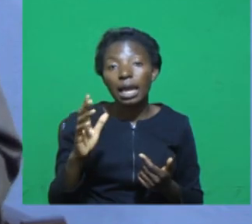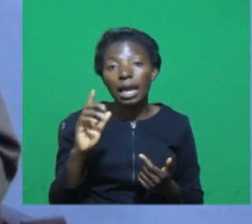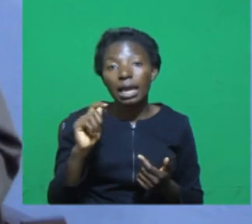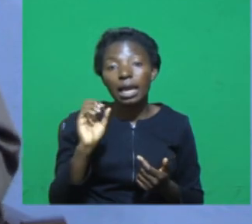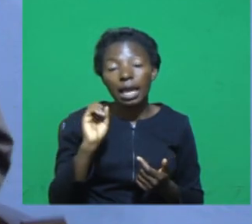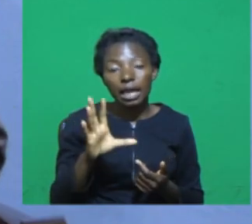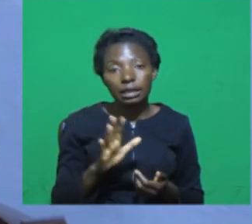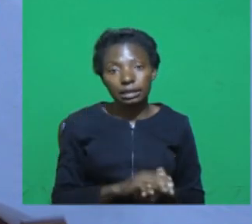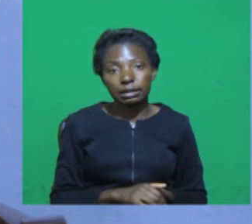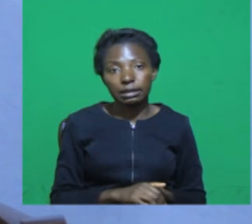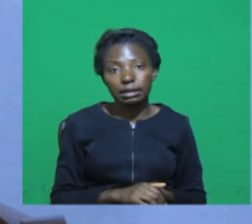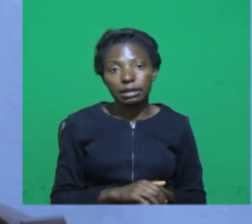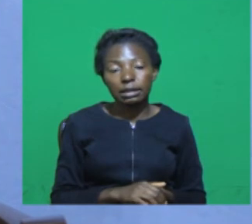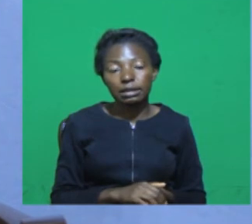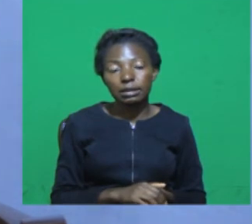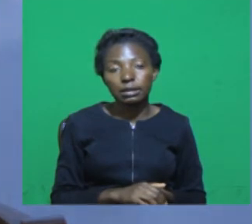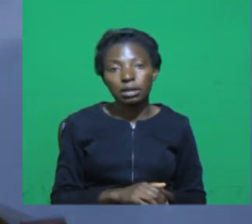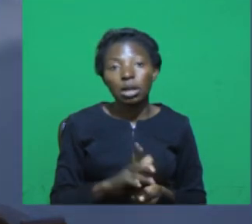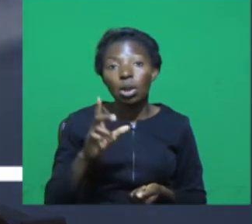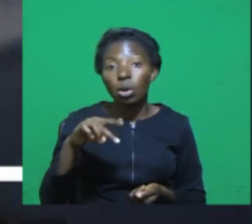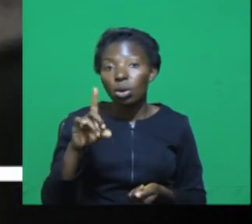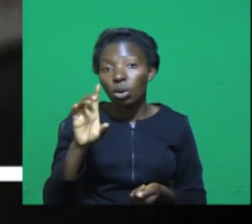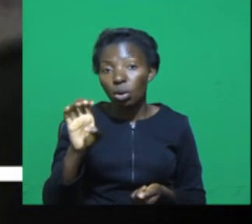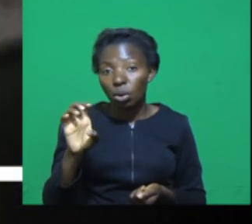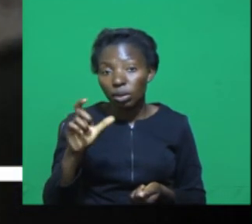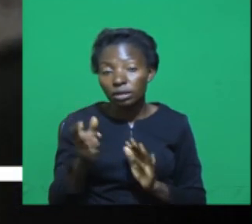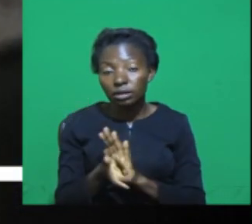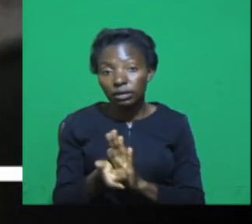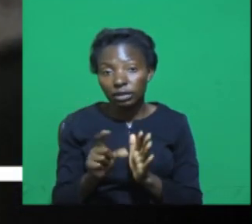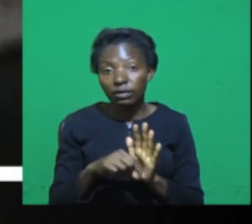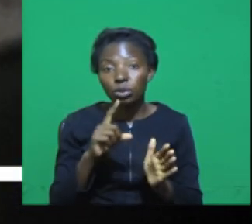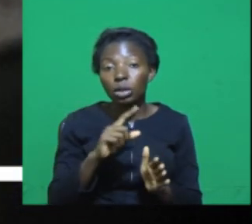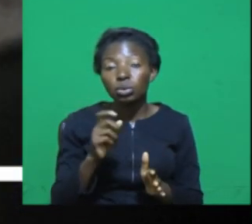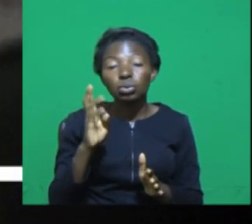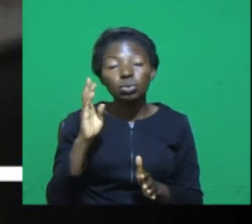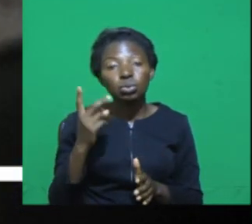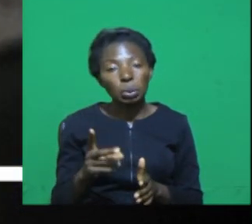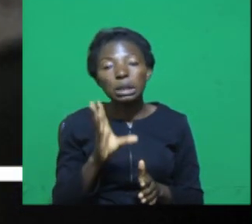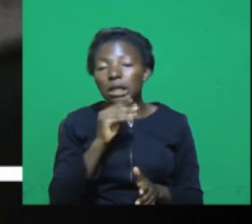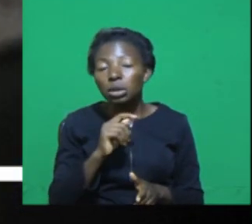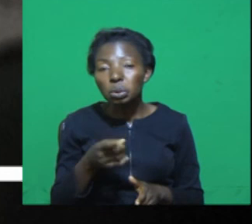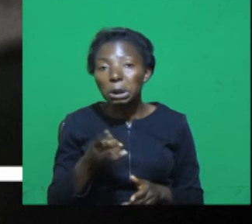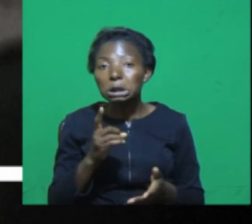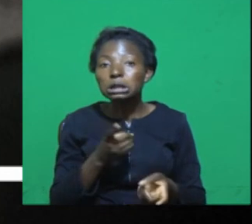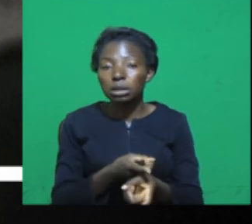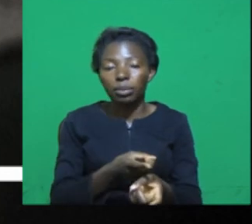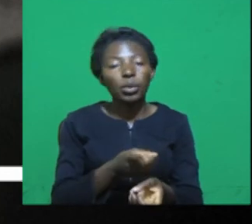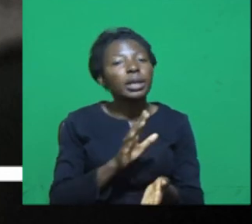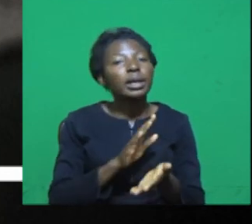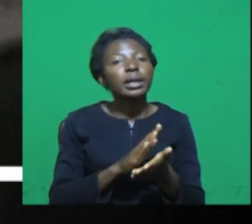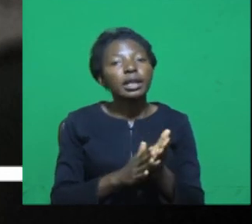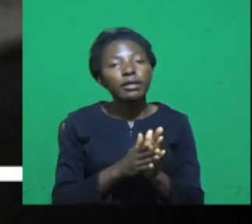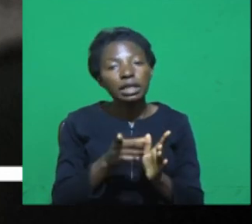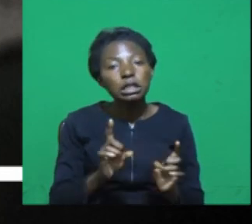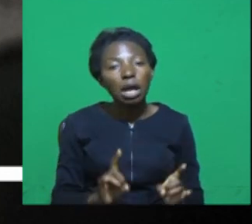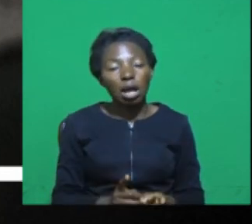Luke 17 verse 1 to 2. Zvino wakati kuvadzidzi vake, hazvingaitiki